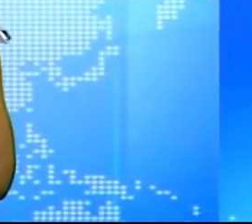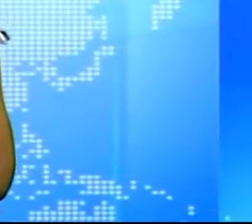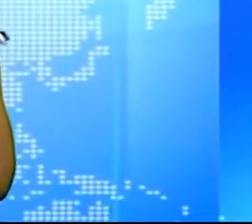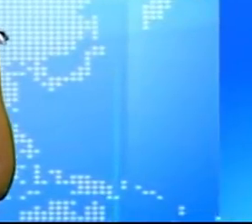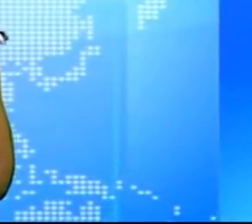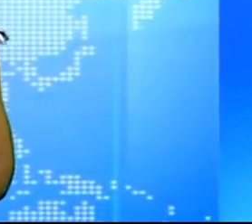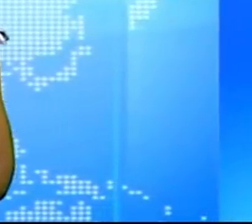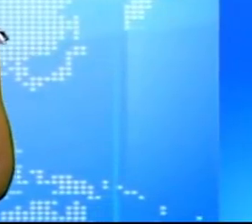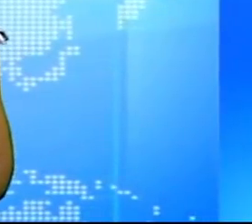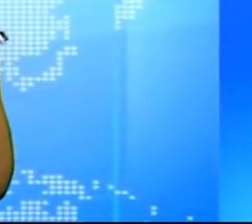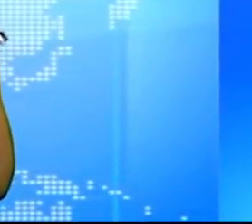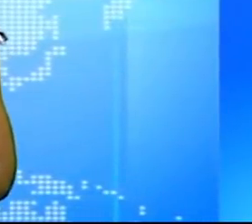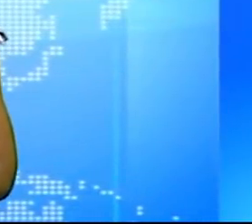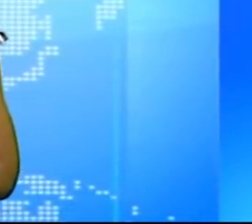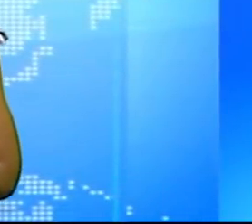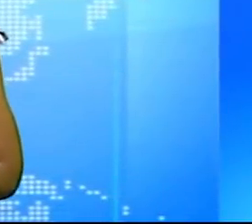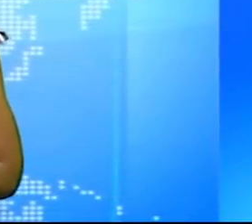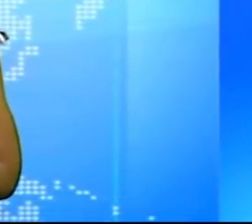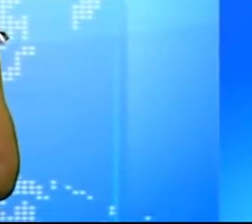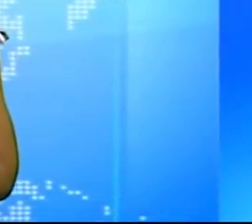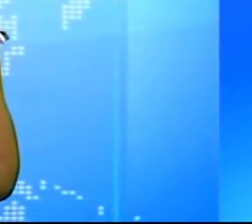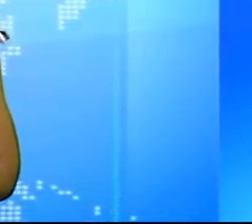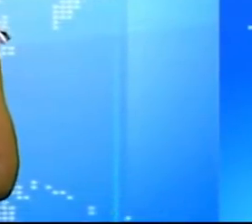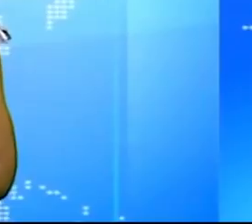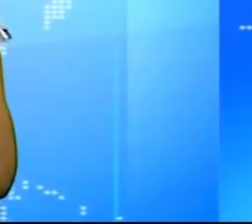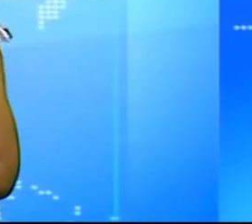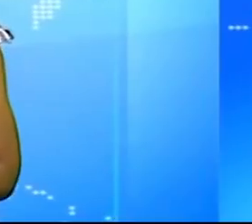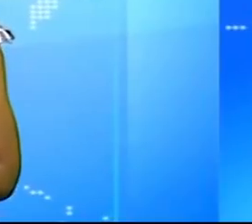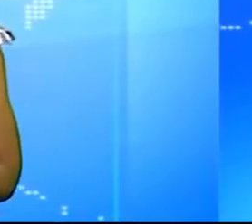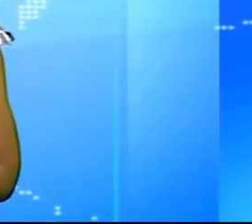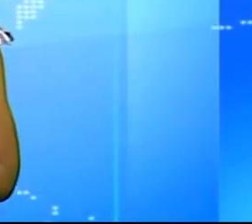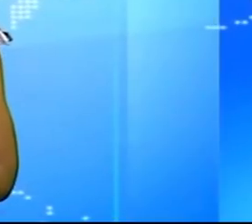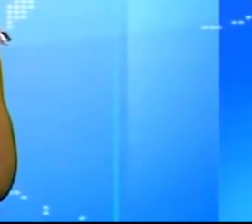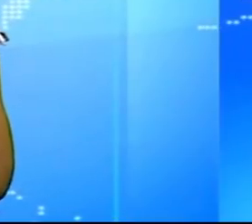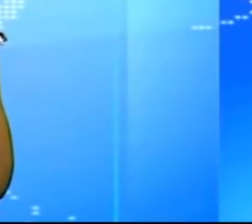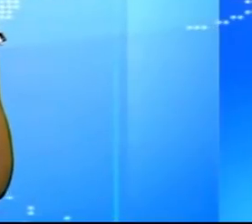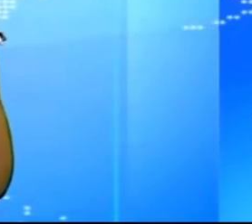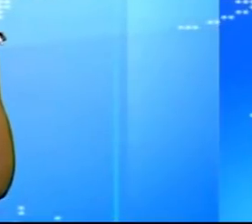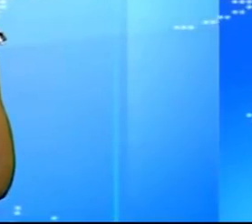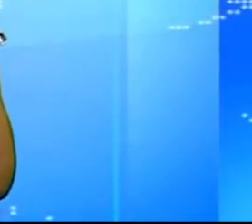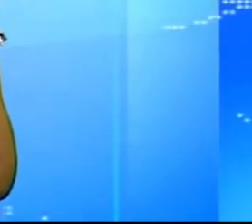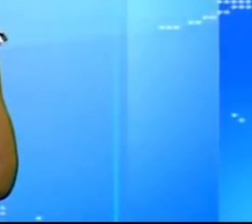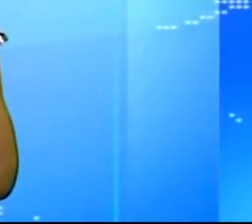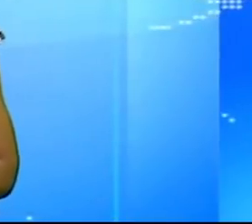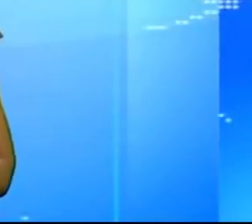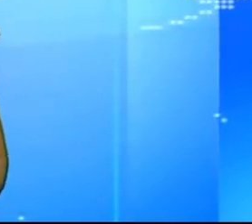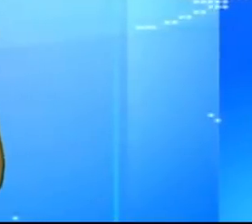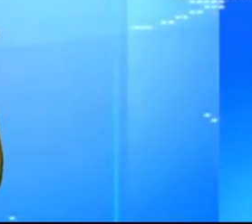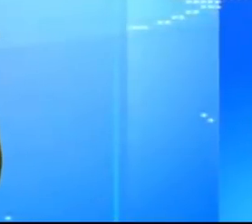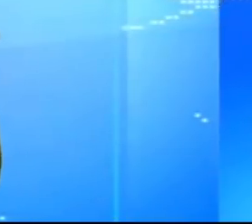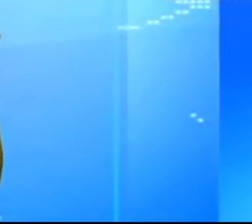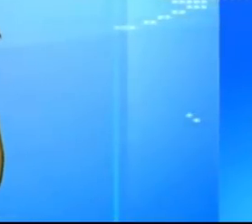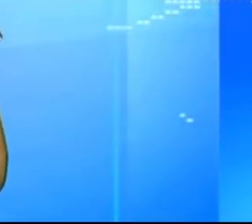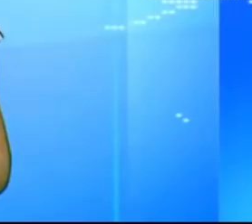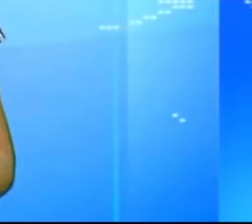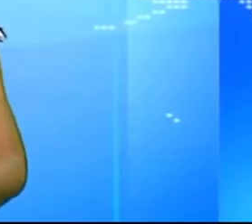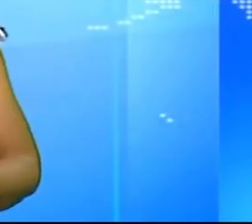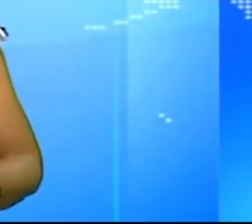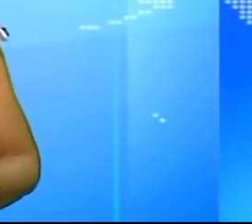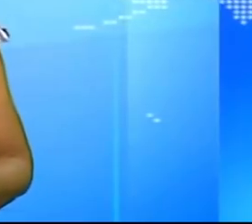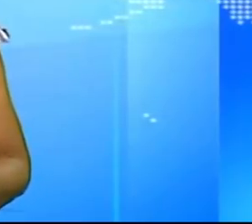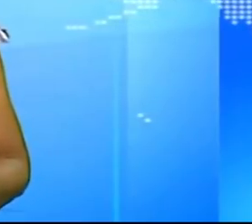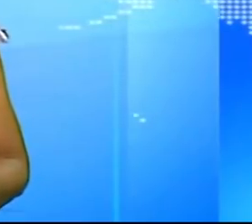monde auquel nous aspirons, d'insister sur la nécessité d'une solidarité mondiale et de rappeler